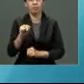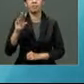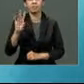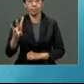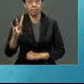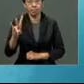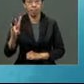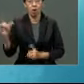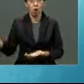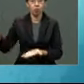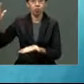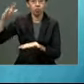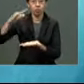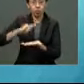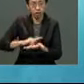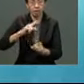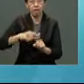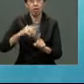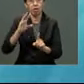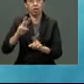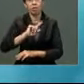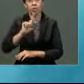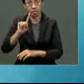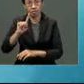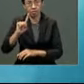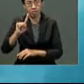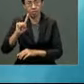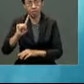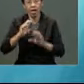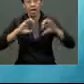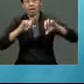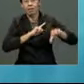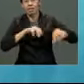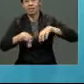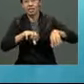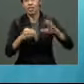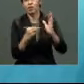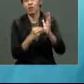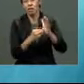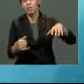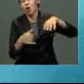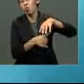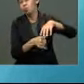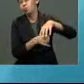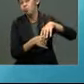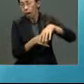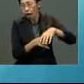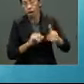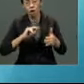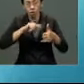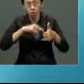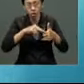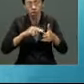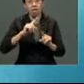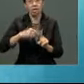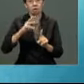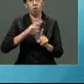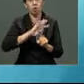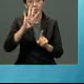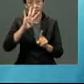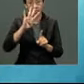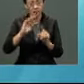เดินทางเข้ามาวันที่1มิถุนายนเข้าพักสเตย์ควอรันทีนที่กรุงเทพมหานครก็ตรวจเชื้อวันที่4มิถุนายนก็พ